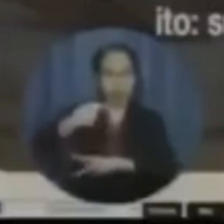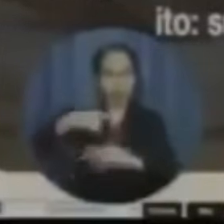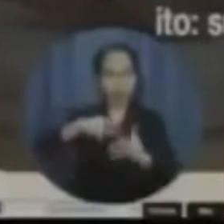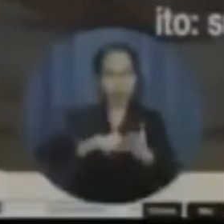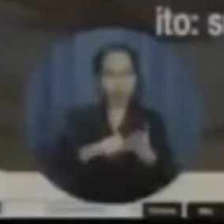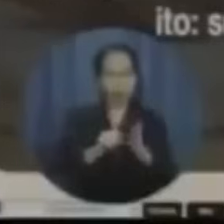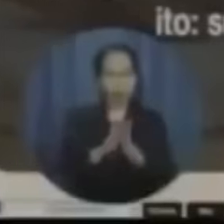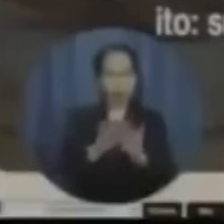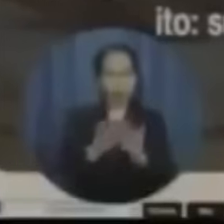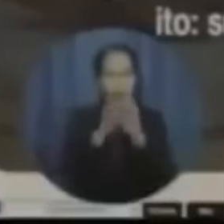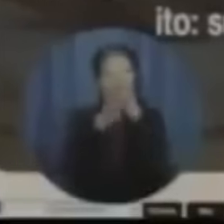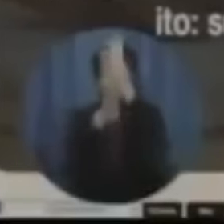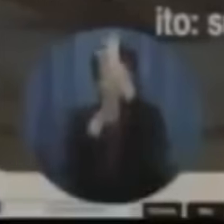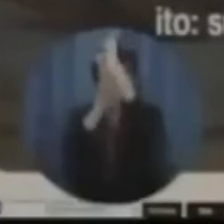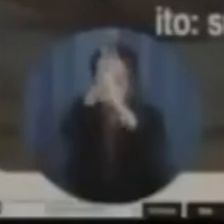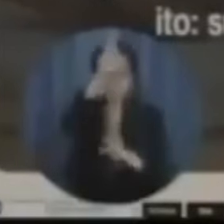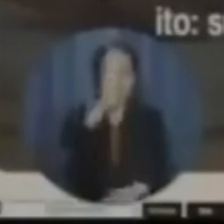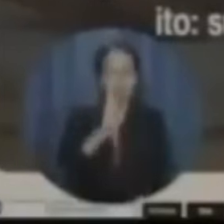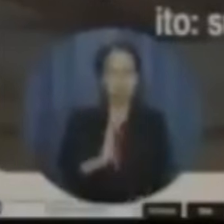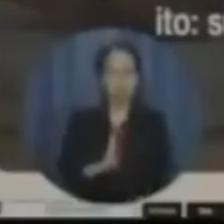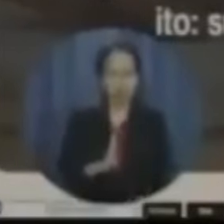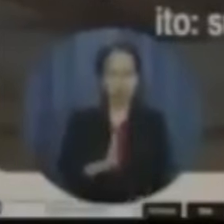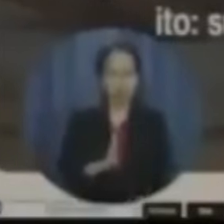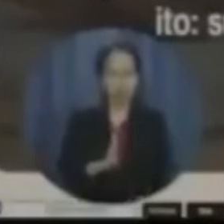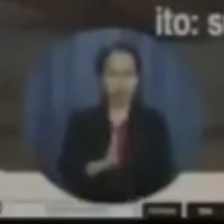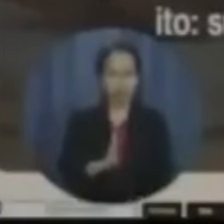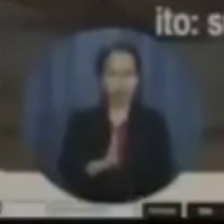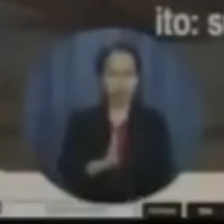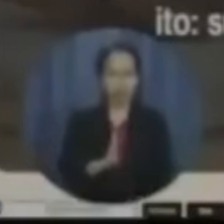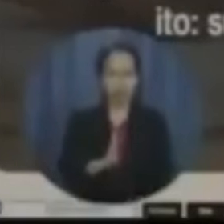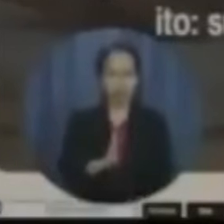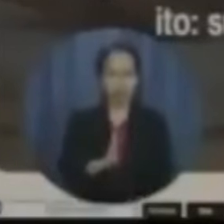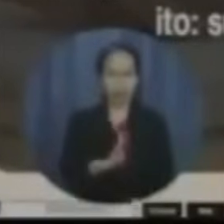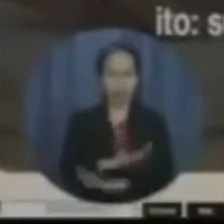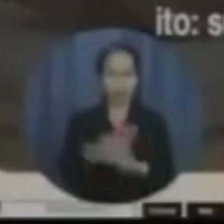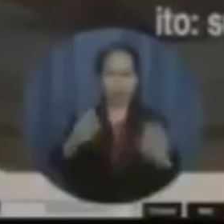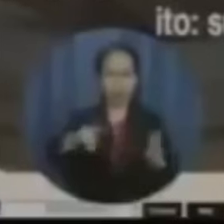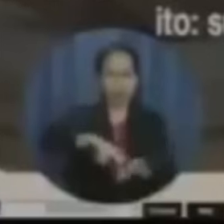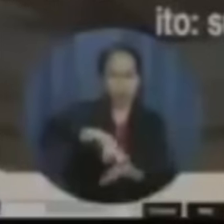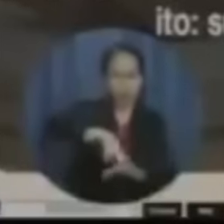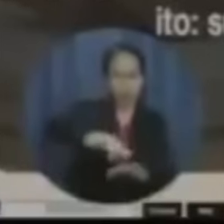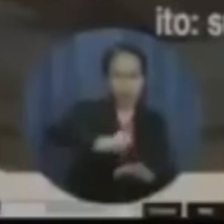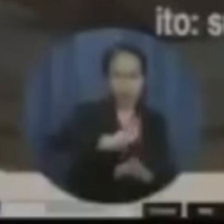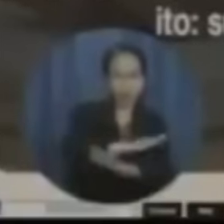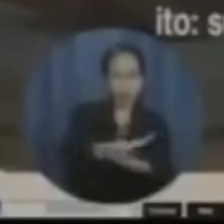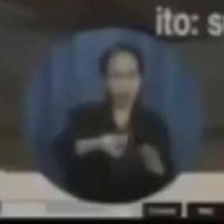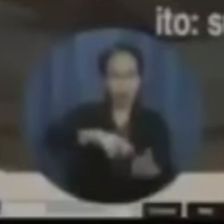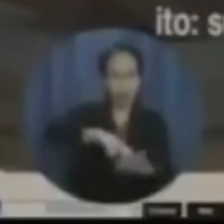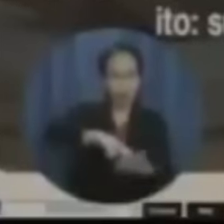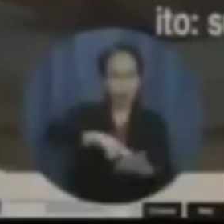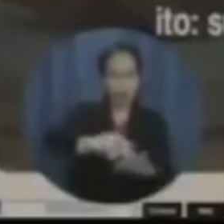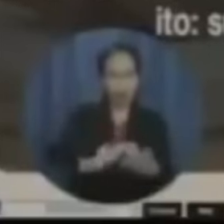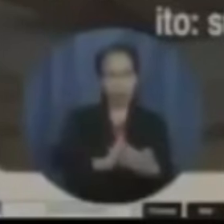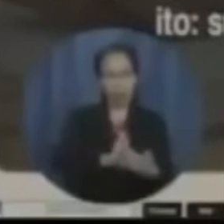aklat na ito. Sumamba ka sa Diyos. Ayon. Huwag mo akong luhuran, huwag kang magpatira pa sa